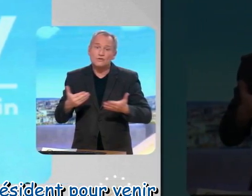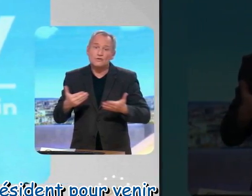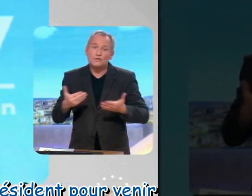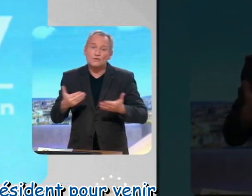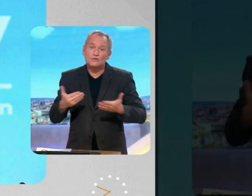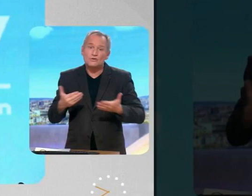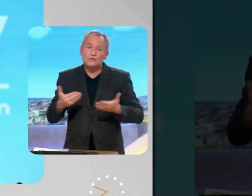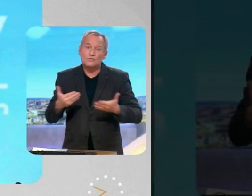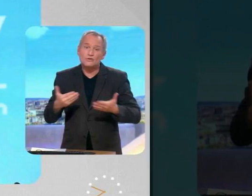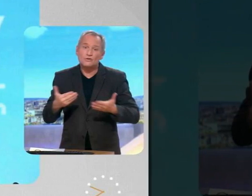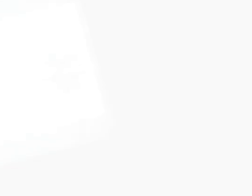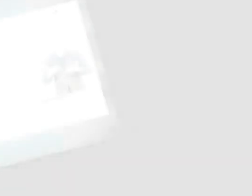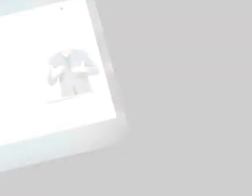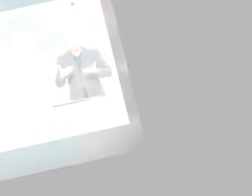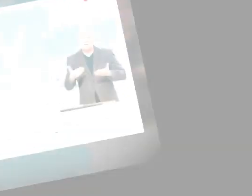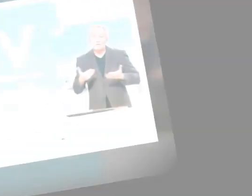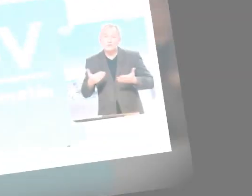souligné.